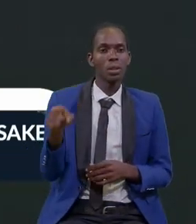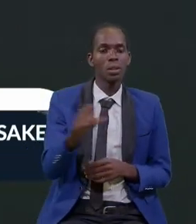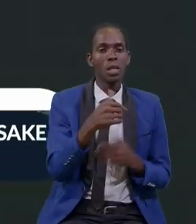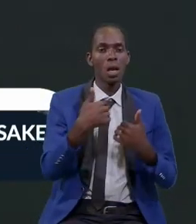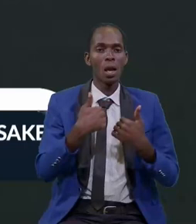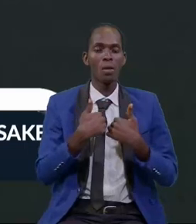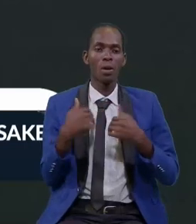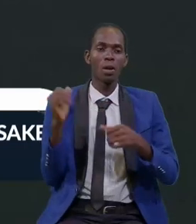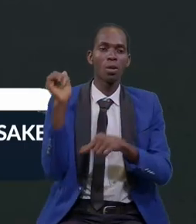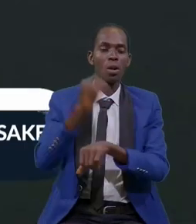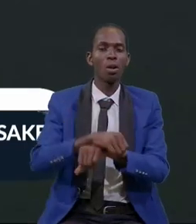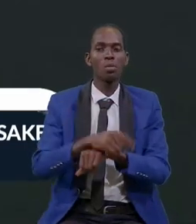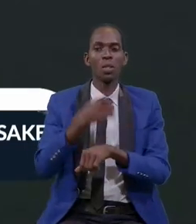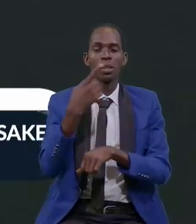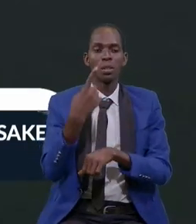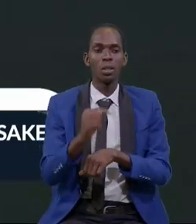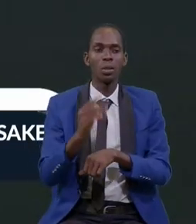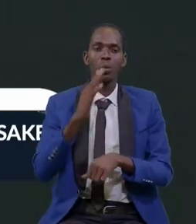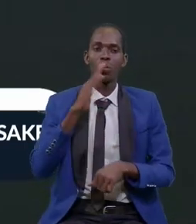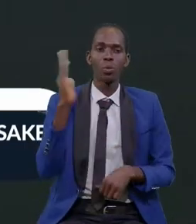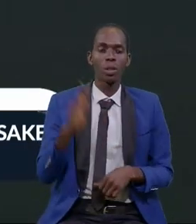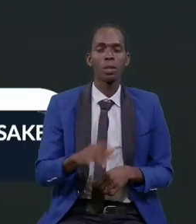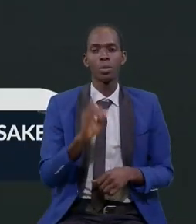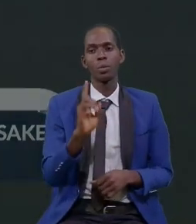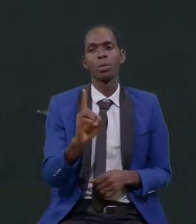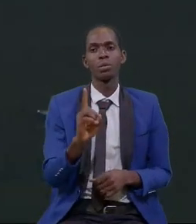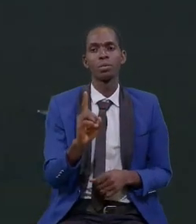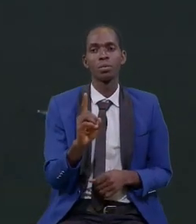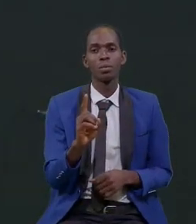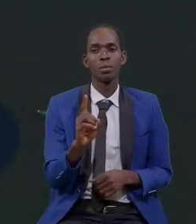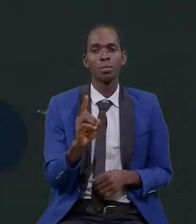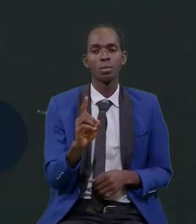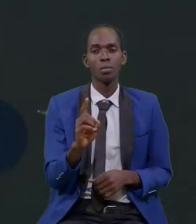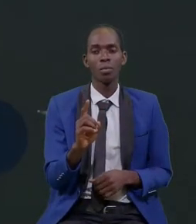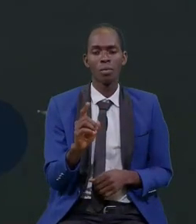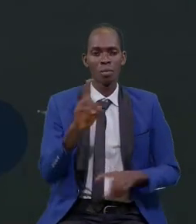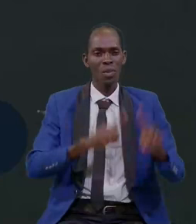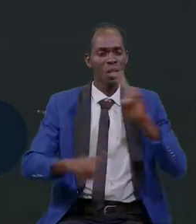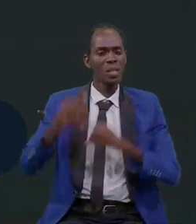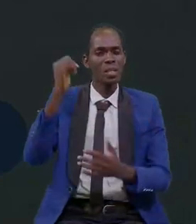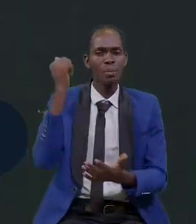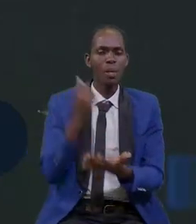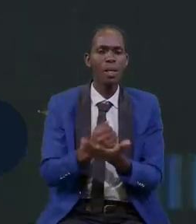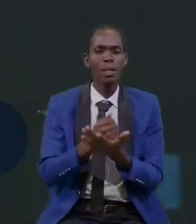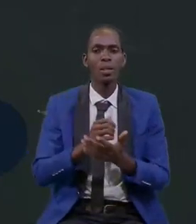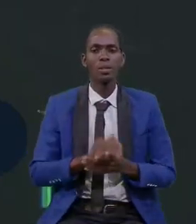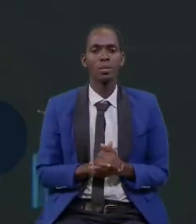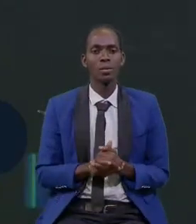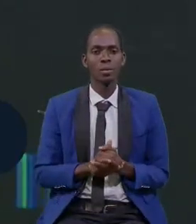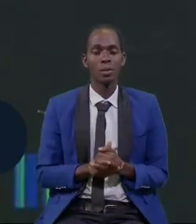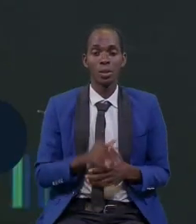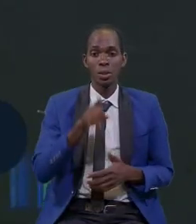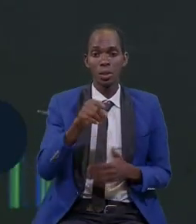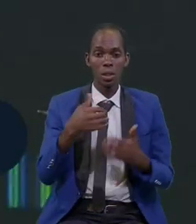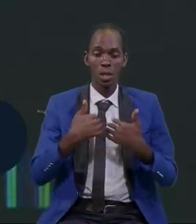parce que vous avez vaincu le malin. Je viens d'amener là-bas. Vous